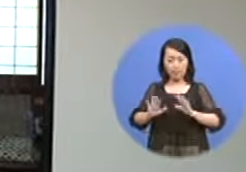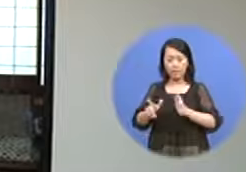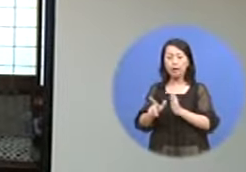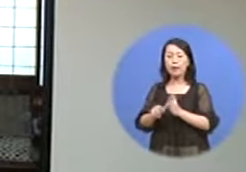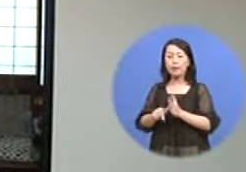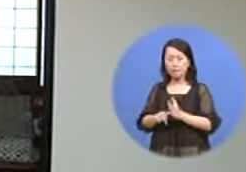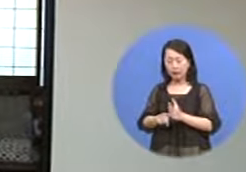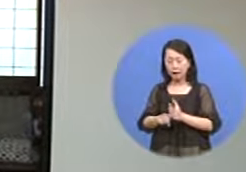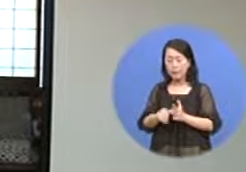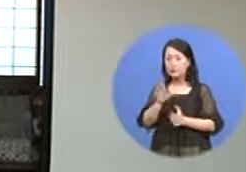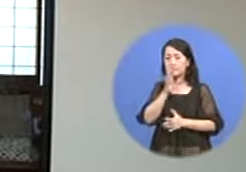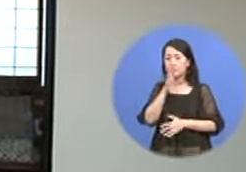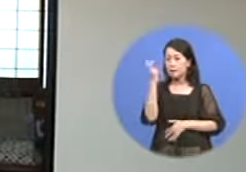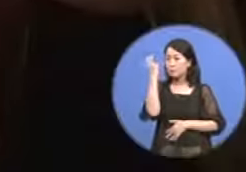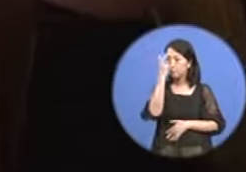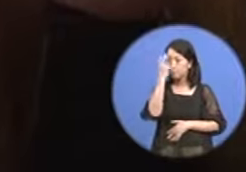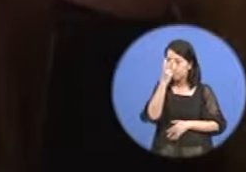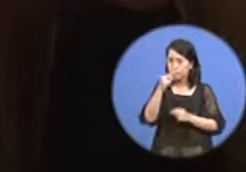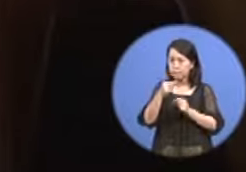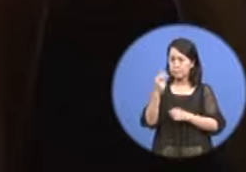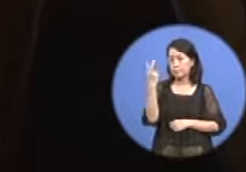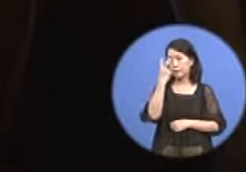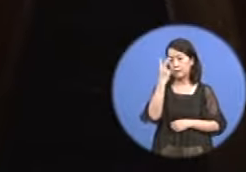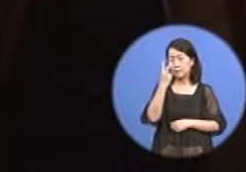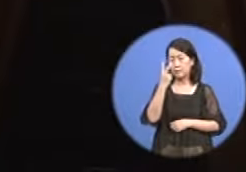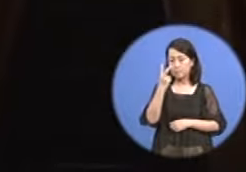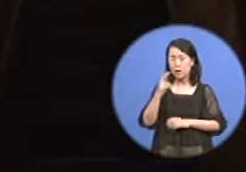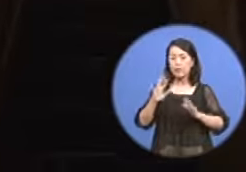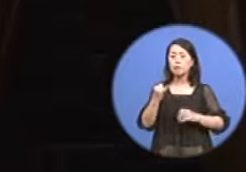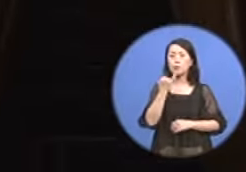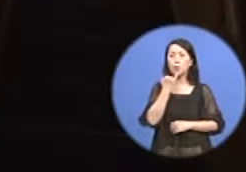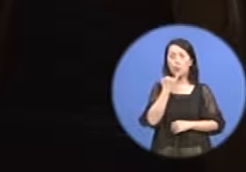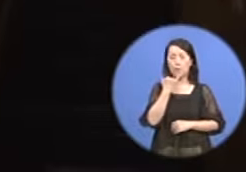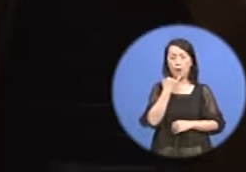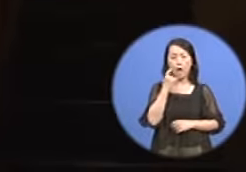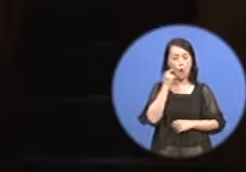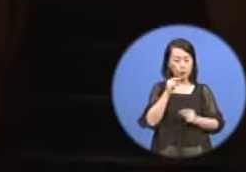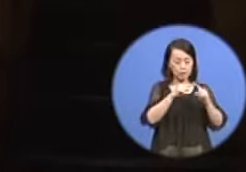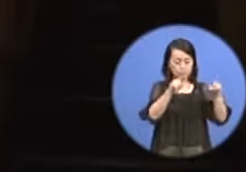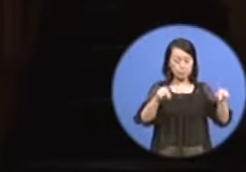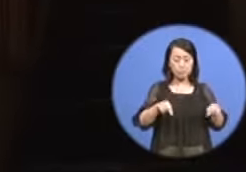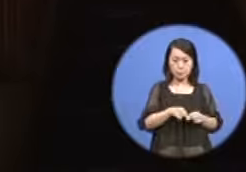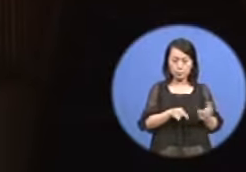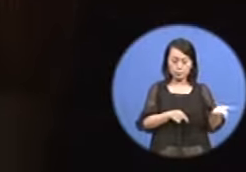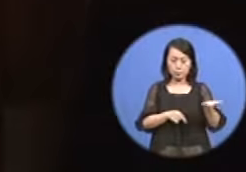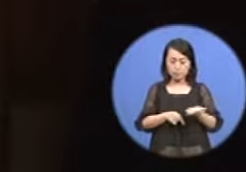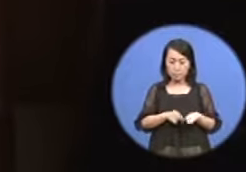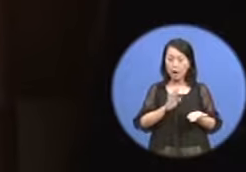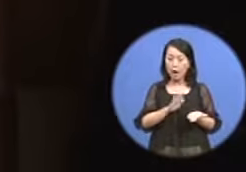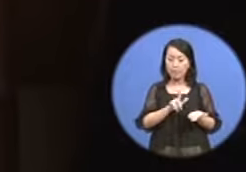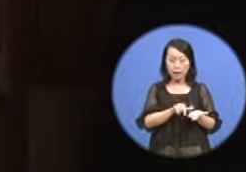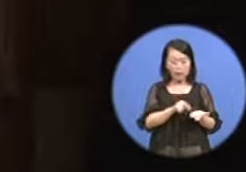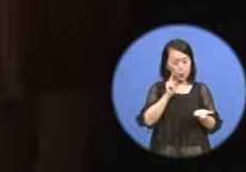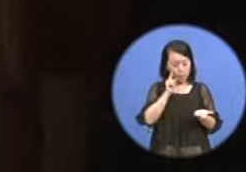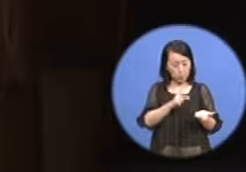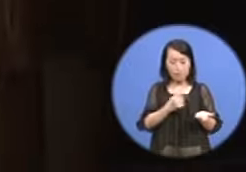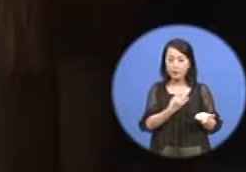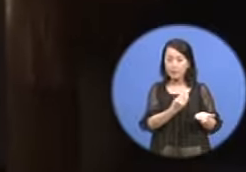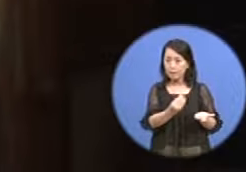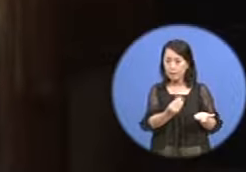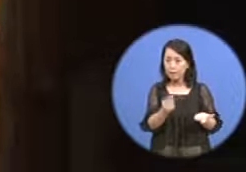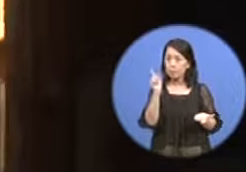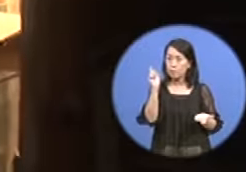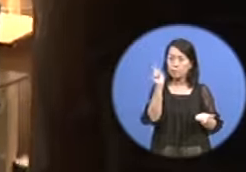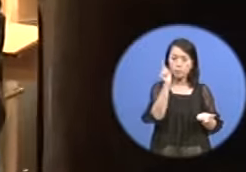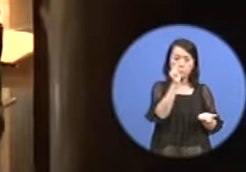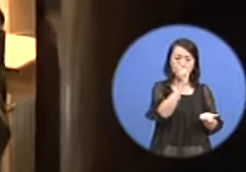せていただきますので、なくても大丈夫ですね。で、図面があればそれを元に各一部屋一部屋ですね、間取りに応